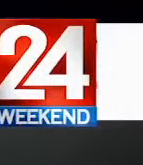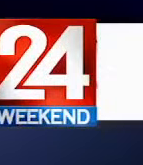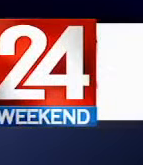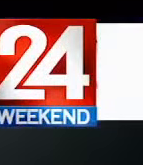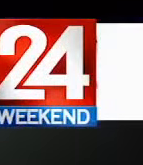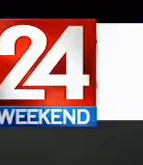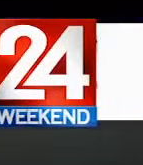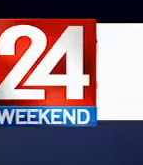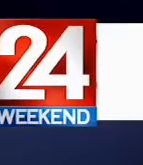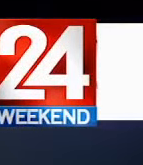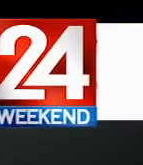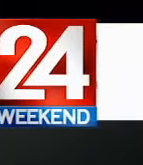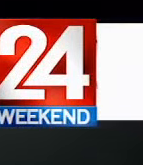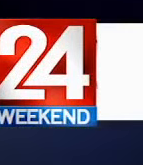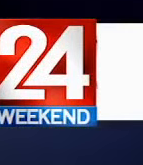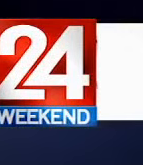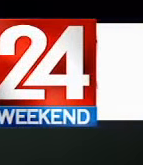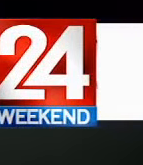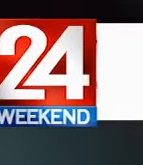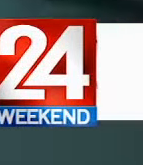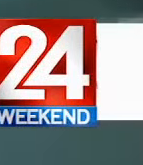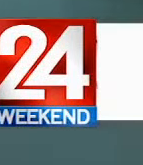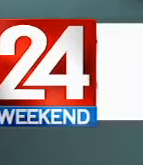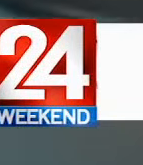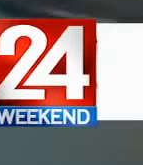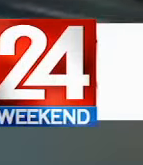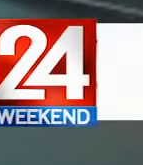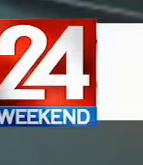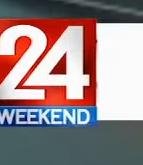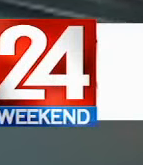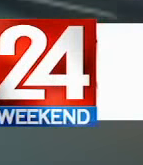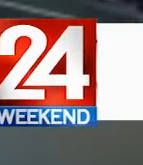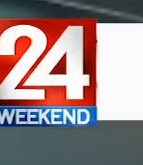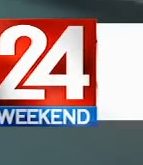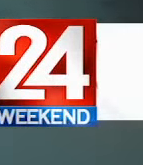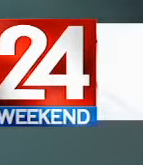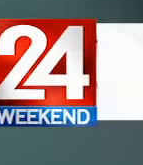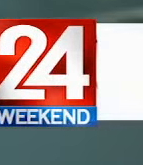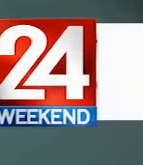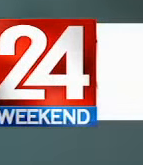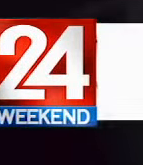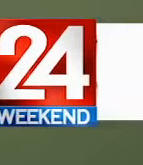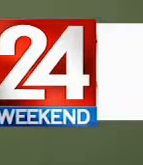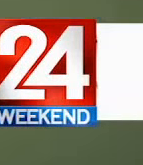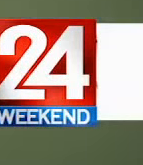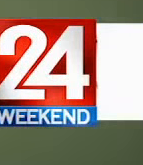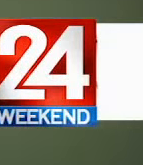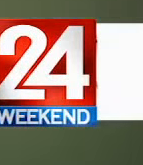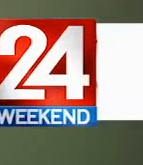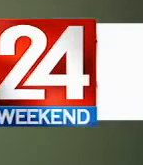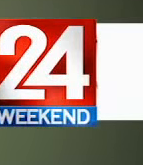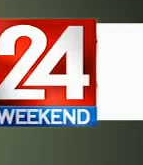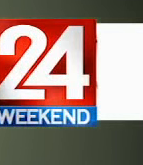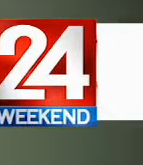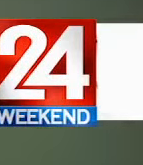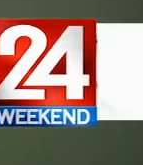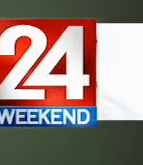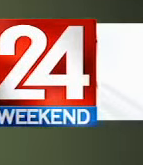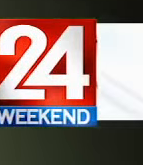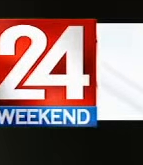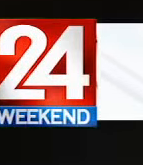Aktor na si Jake Cuenca nasangkot sa hit and run, hinabol at pinaputukan ng mga pulis. Delivery